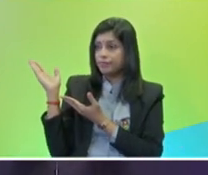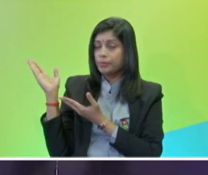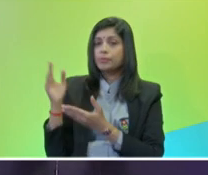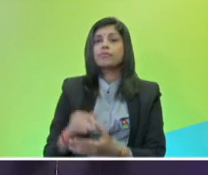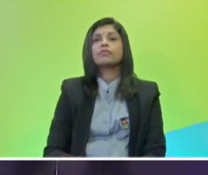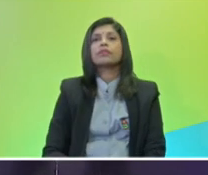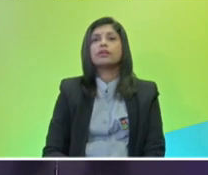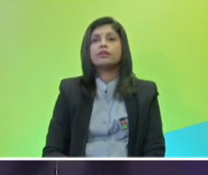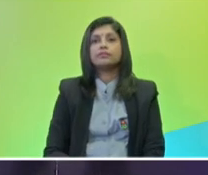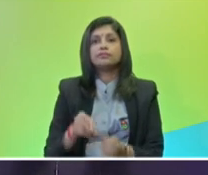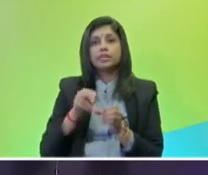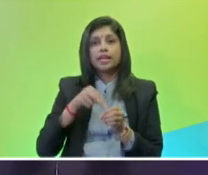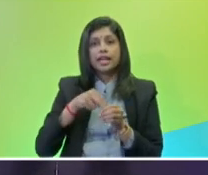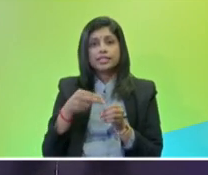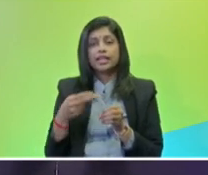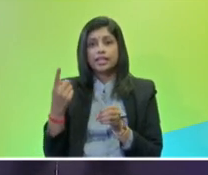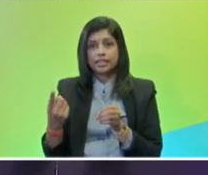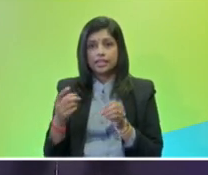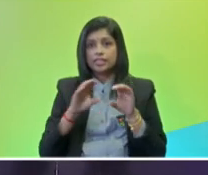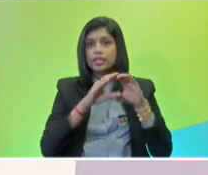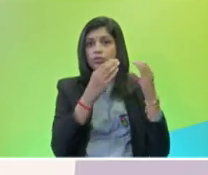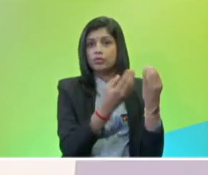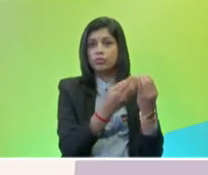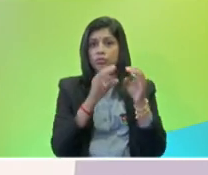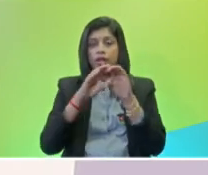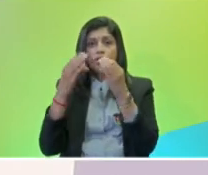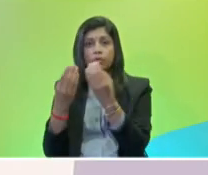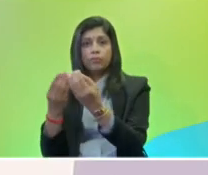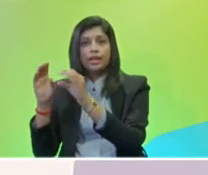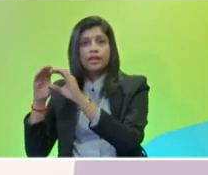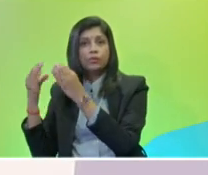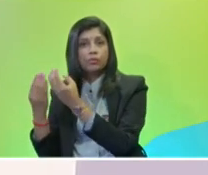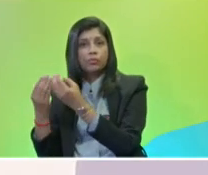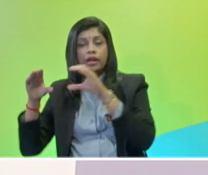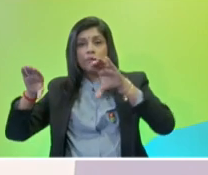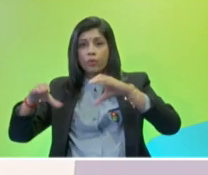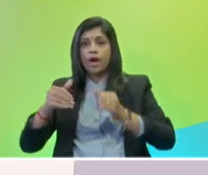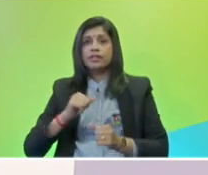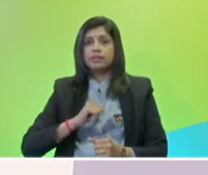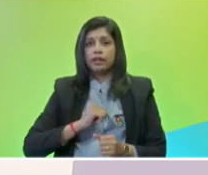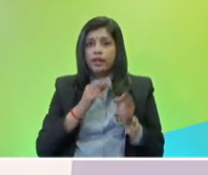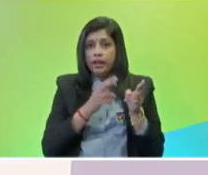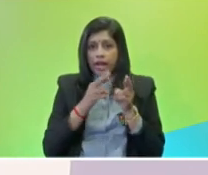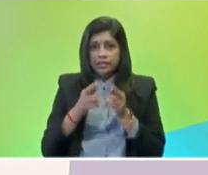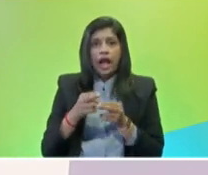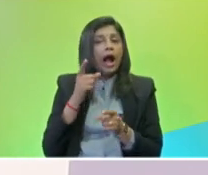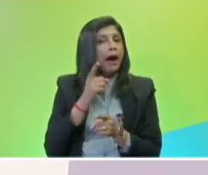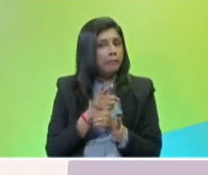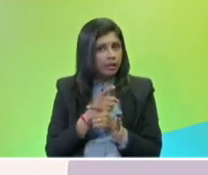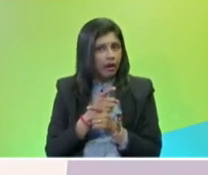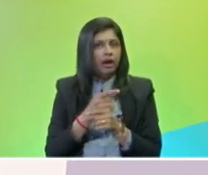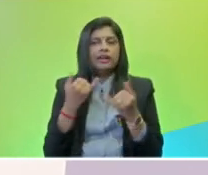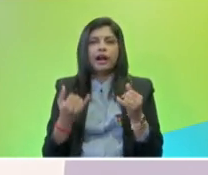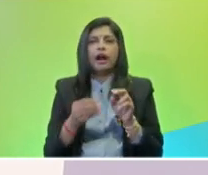murid akan bertukar maksudnya setiap kumpulan dia akan bertukar hasil kerja mereka dan cube selesaikan